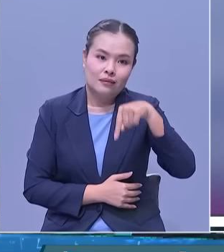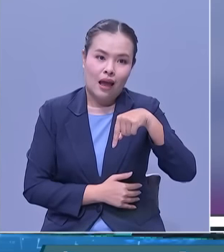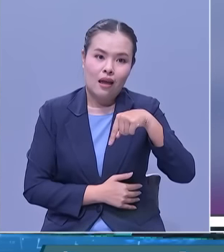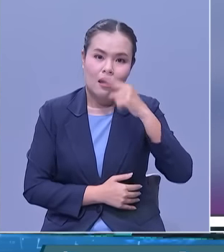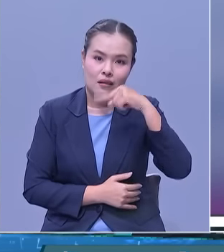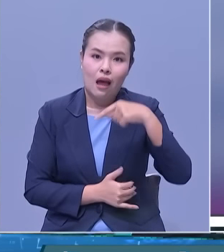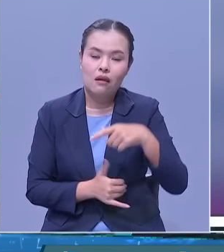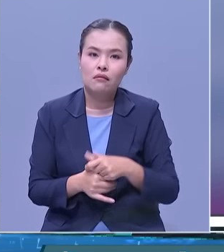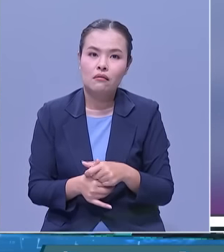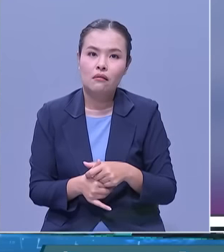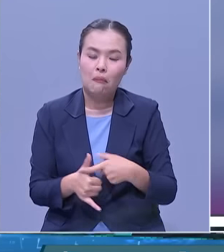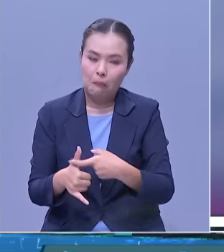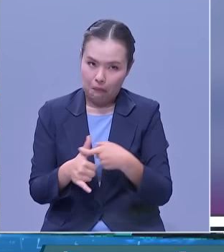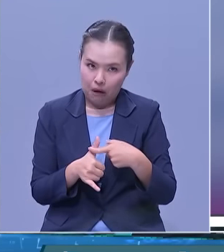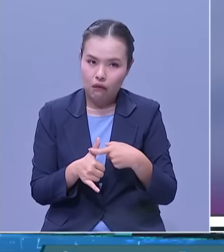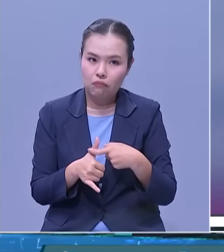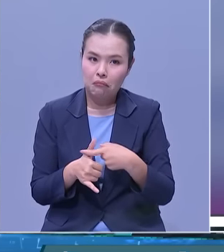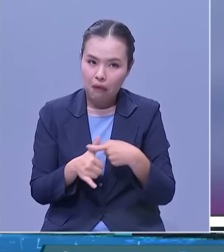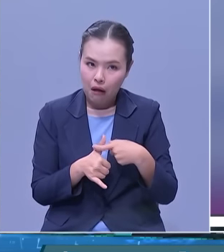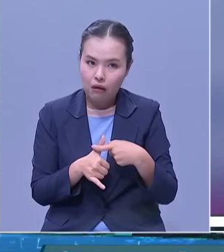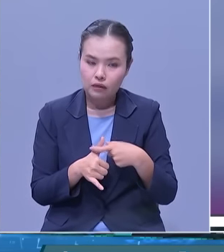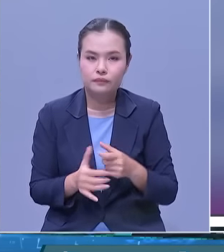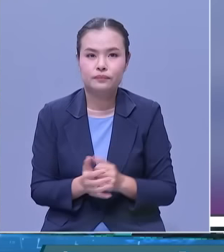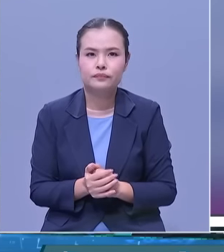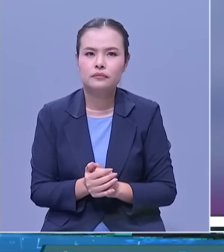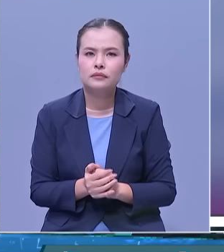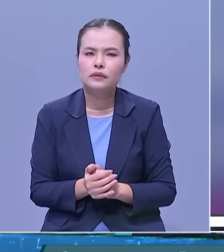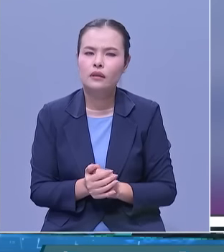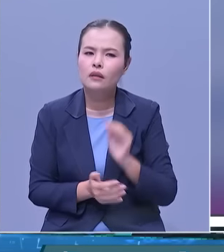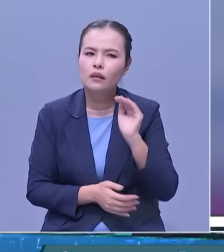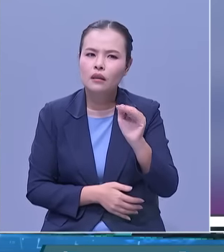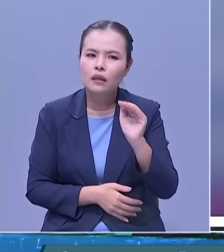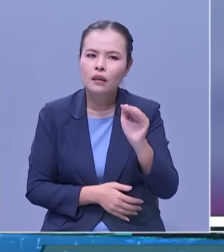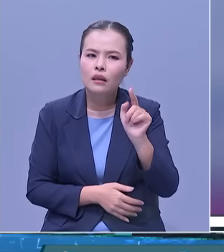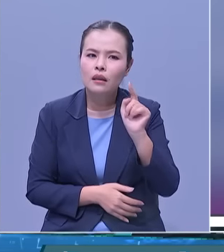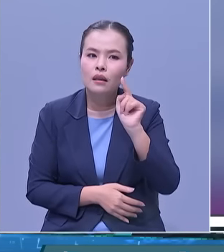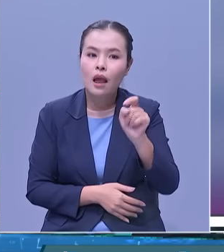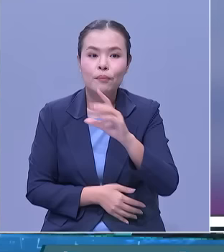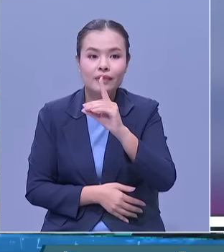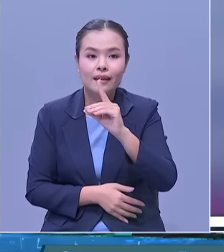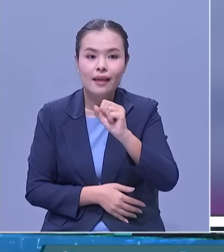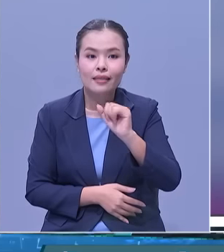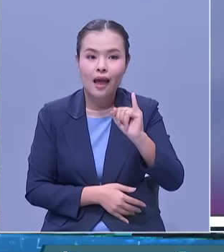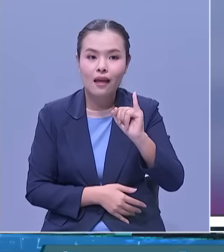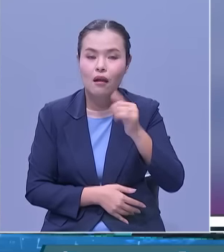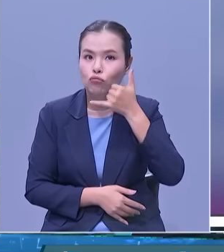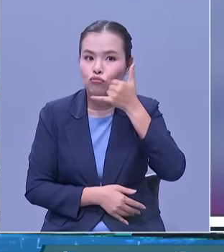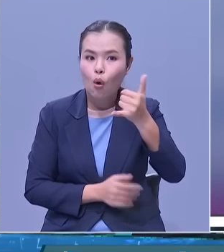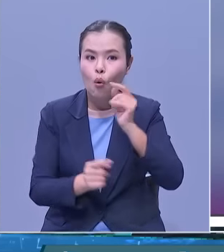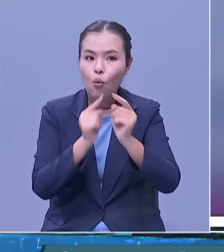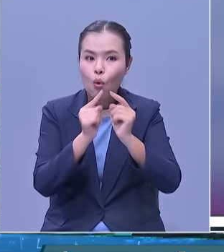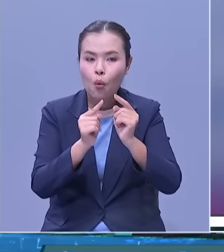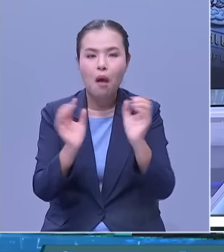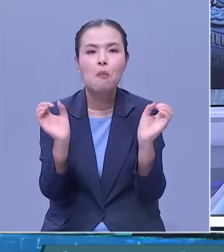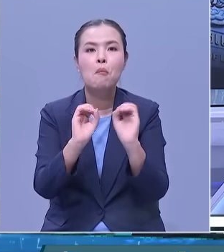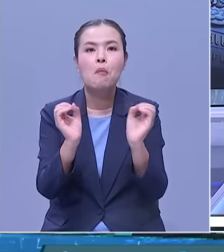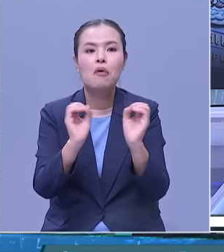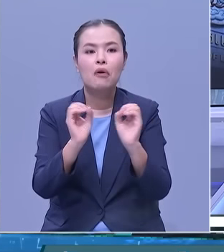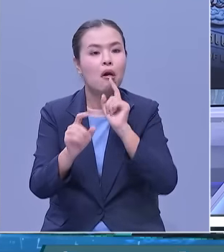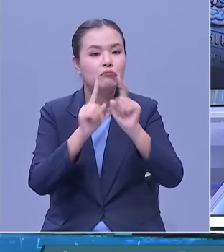ประกันเหรอผมถามไง ค่ะไอ้คุณสุชาติคะก่อนหน้านี้ทาง DSI เคยติดต่อไปทางคุณสุชาติ ไม่เคย อะไรไ